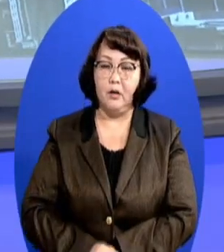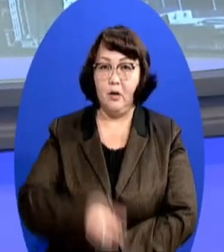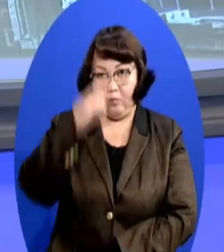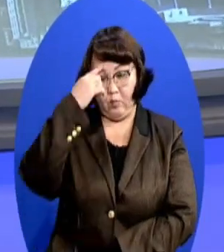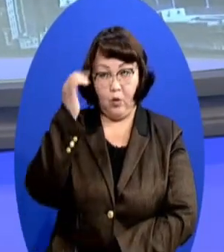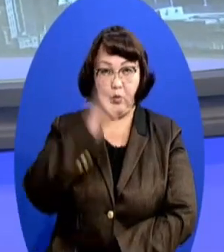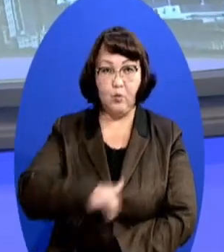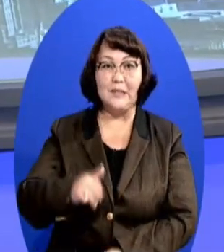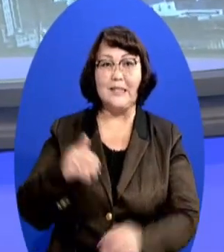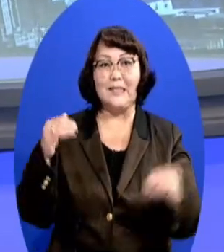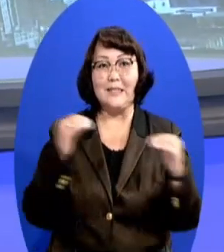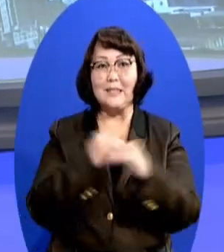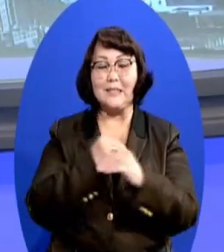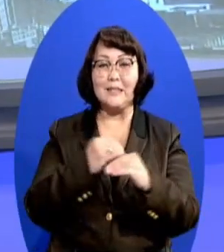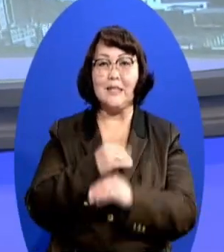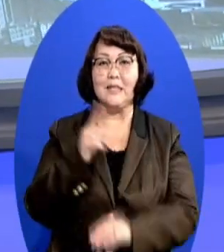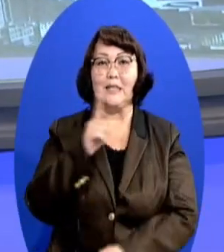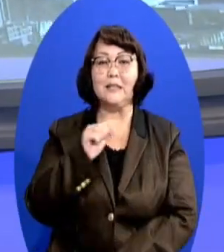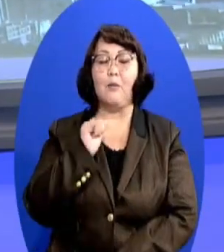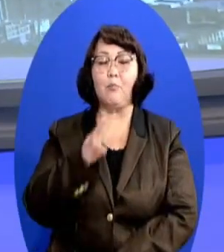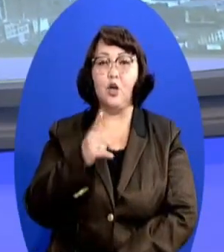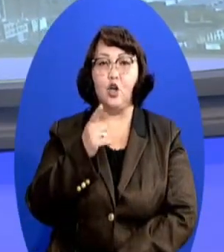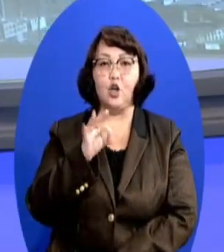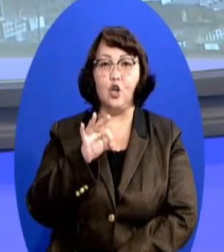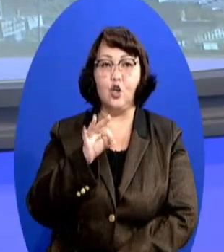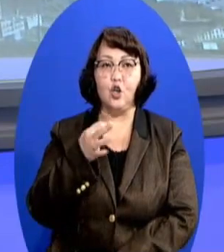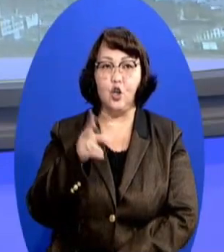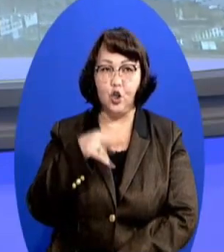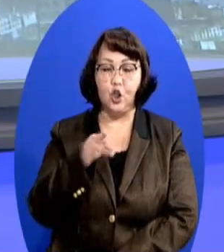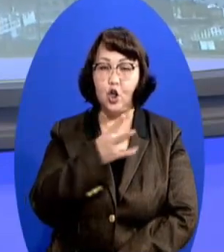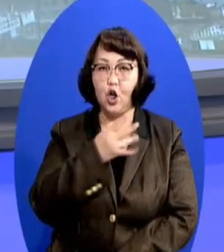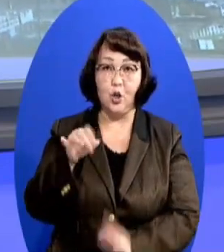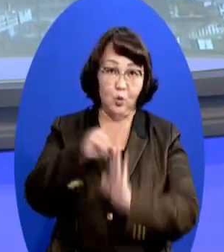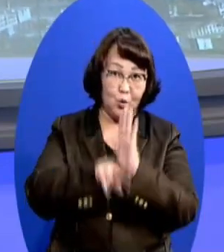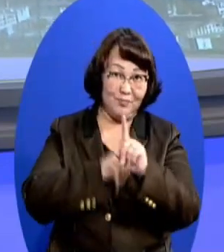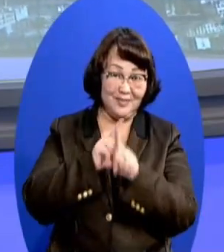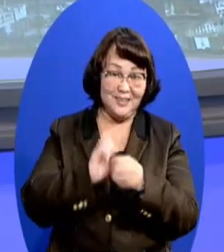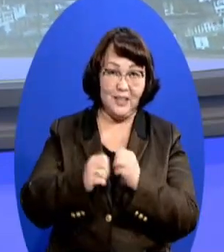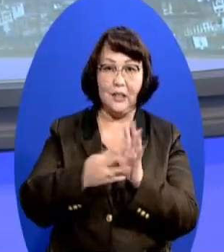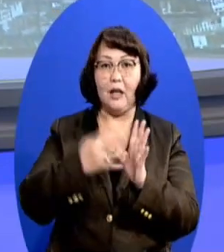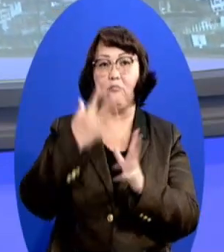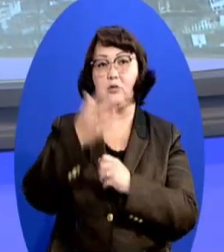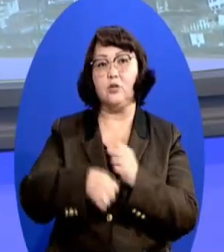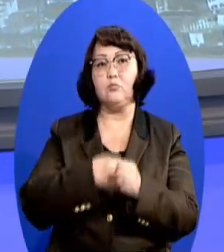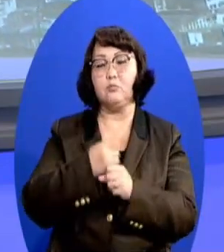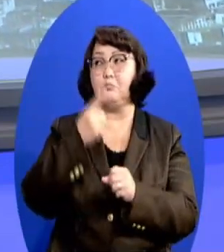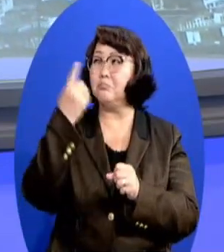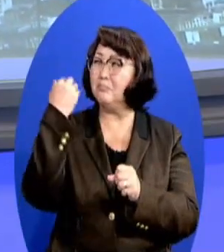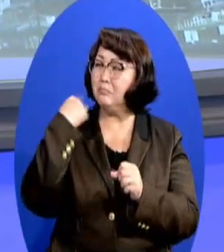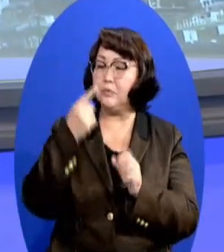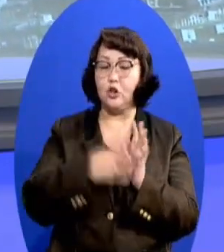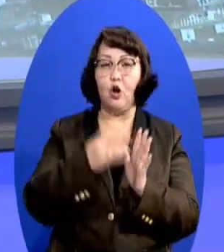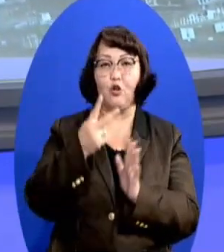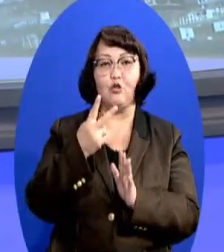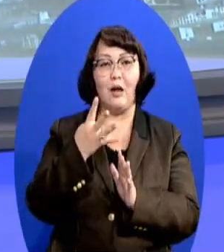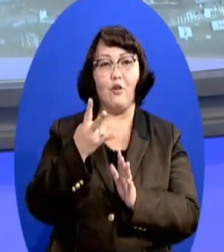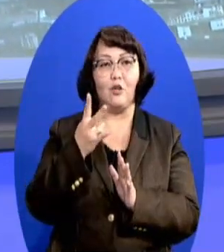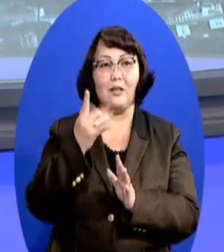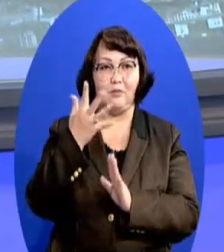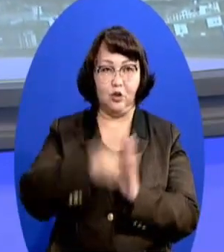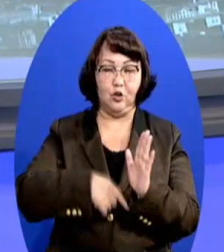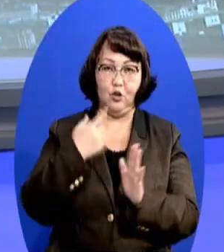Монгол улсад замын хөдөлгөөний дүрэм батлагдсны 95 жилийн өнөөдөр тохиож байна. Анхны замын хөдөлгөөний дүрэм 1925 оны 5 дугаар сарын 22-нд